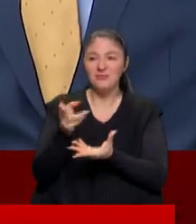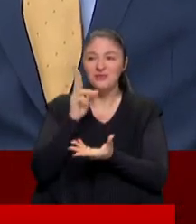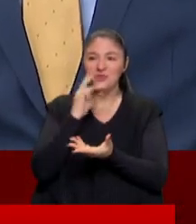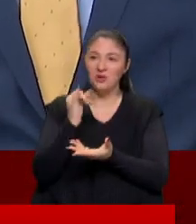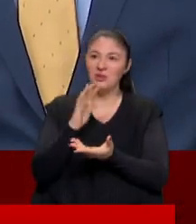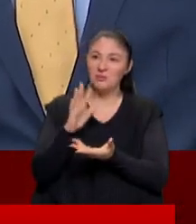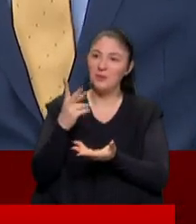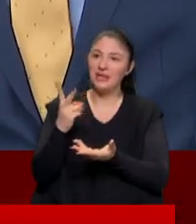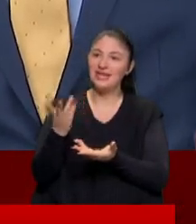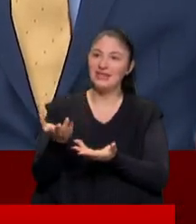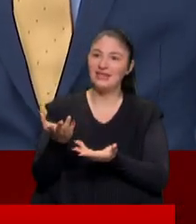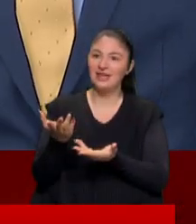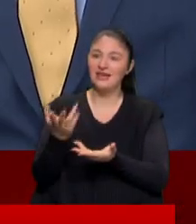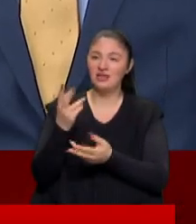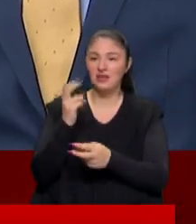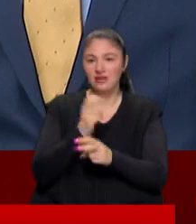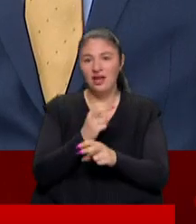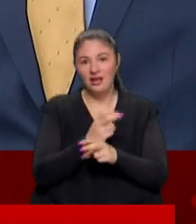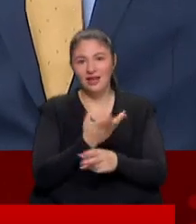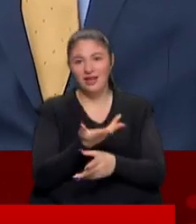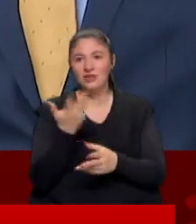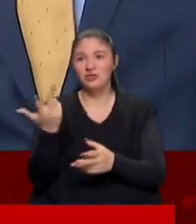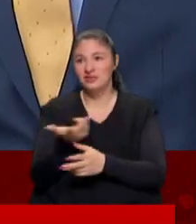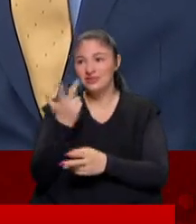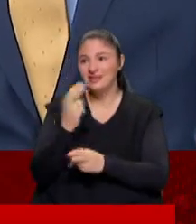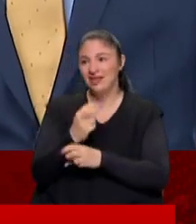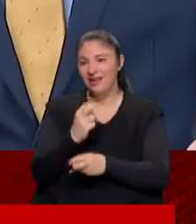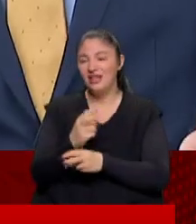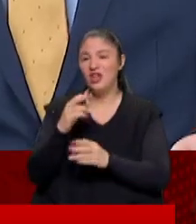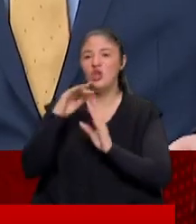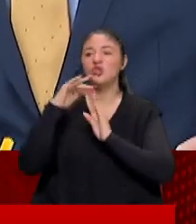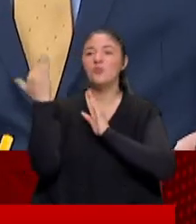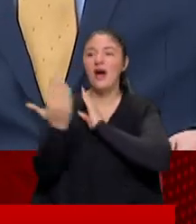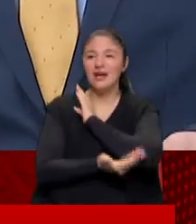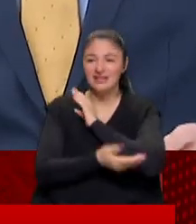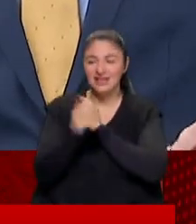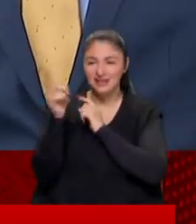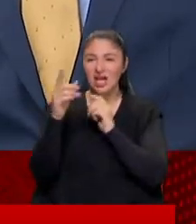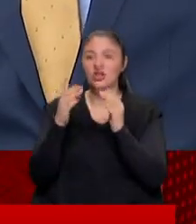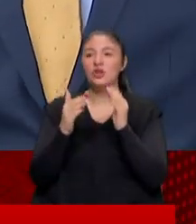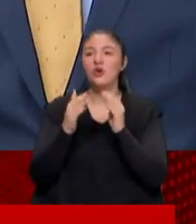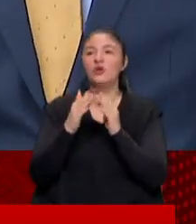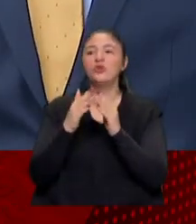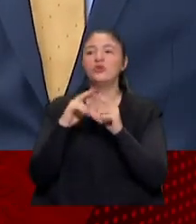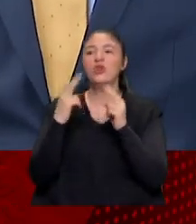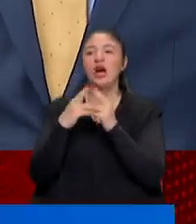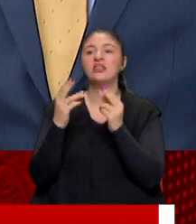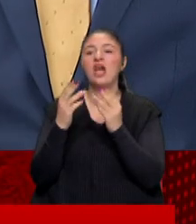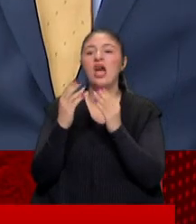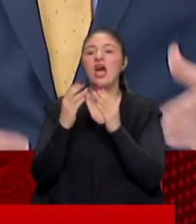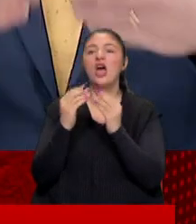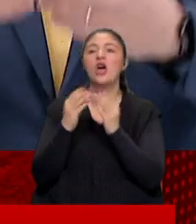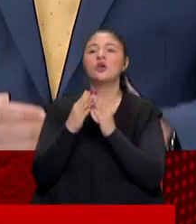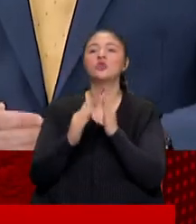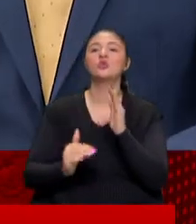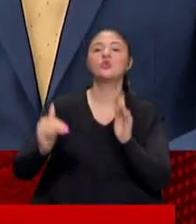sonucu kötü de bitebilirdi. Tehlikeli çünkü. Epey tehlikeli. Dubai'de ise dünyanın en yüksek sonsuzluk havuzu. Yani sonsuzluk havuzu